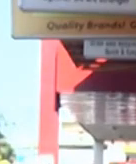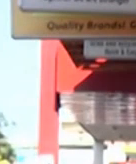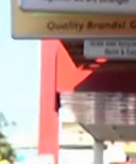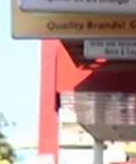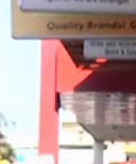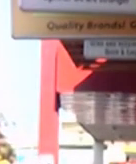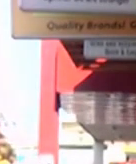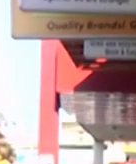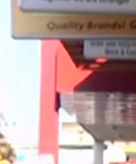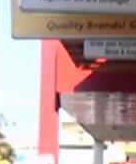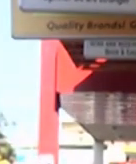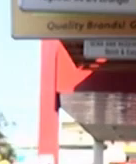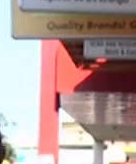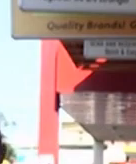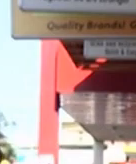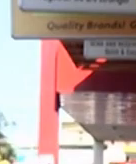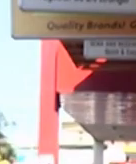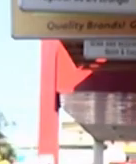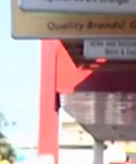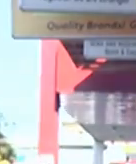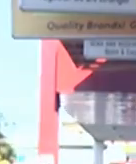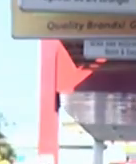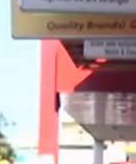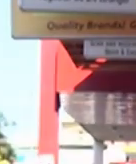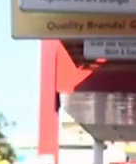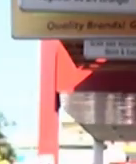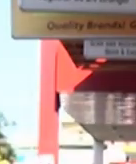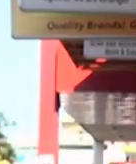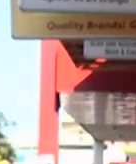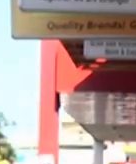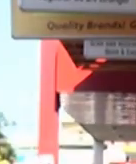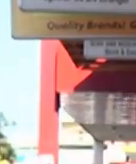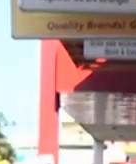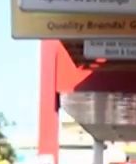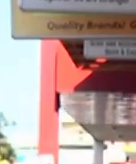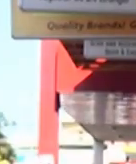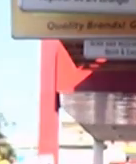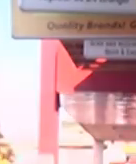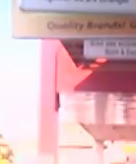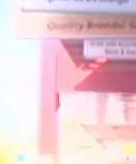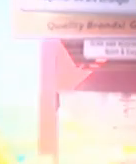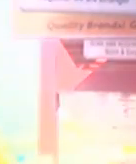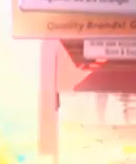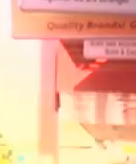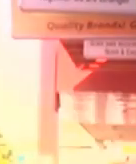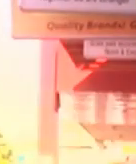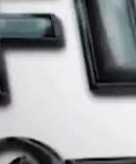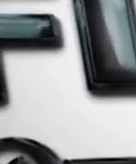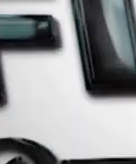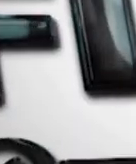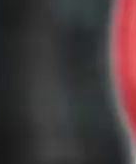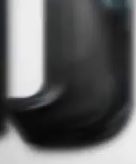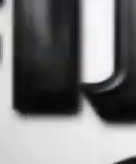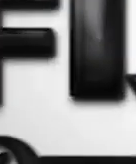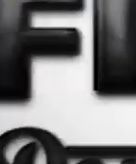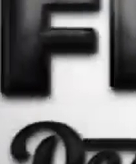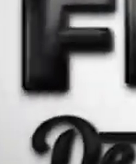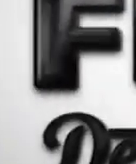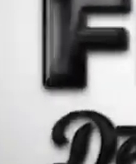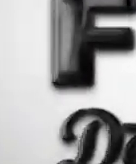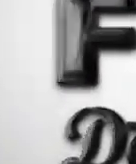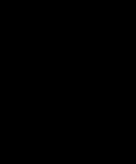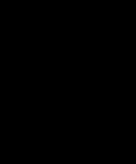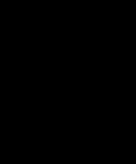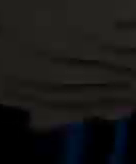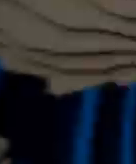मैं तो दिल्ली में रहता हूँ और रेडियो फीजी रेडियो फीजी रोज सुनता हूँ. रेडियो फीजी 2